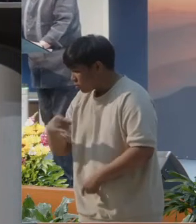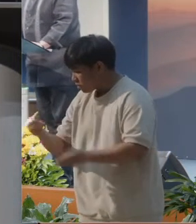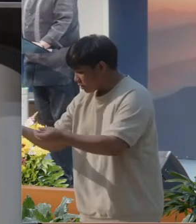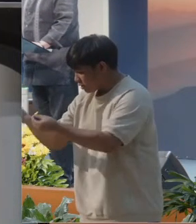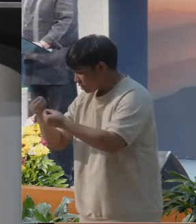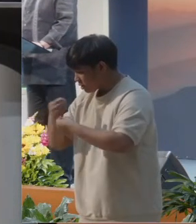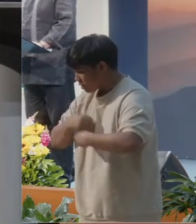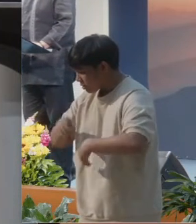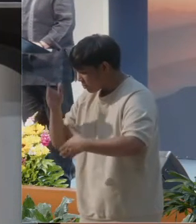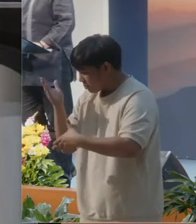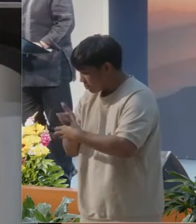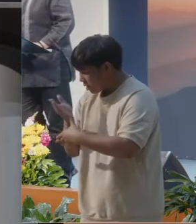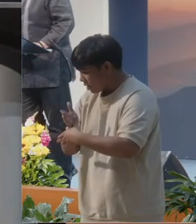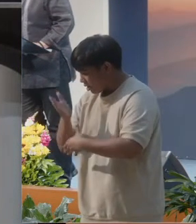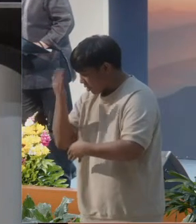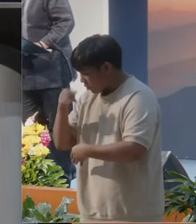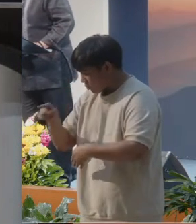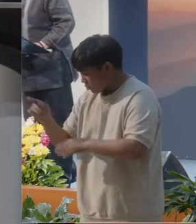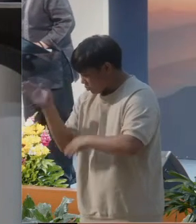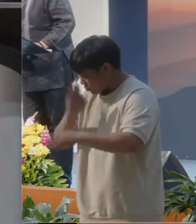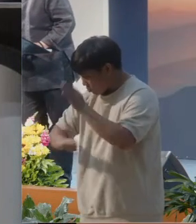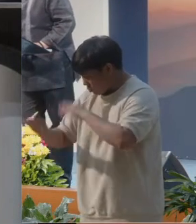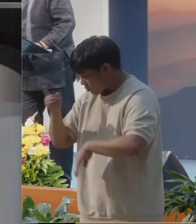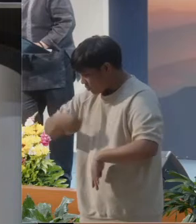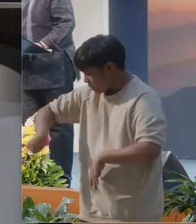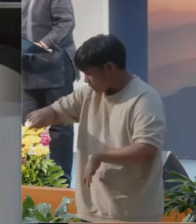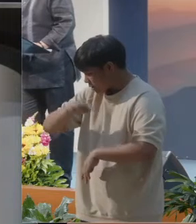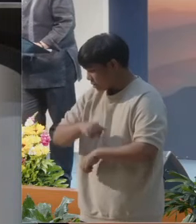Akan, naging panggulo ka sa amin.